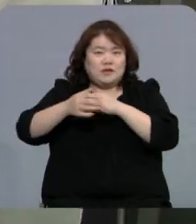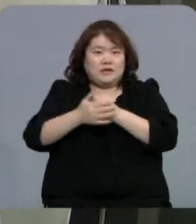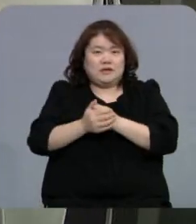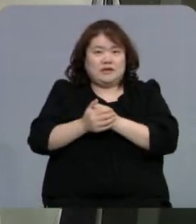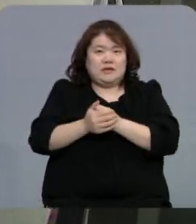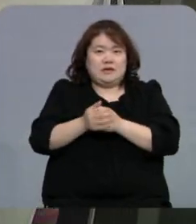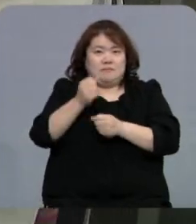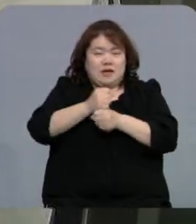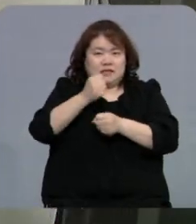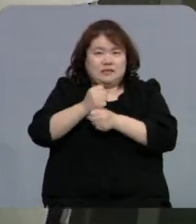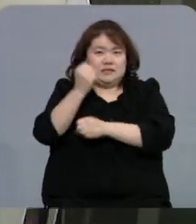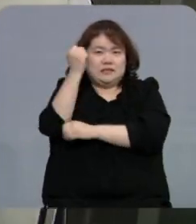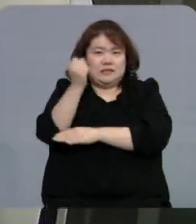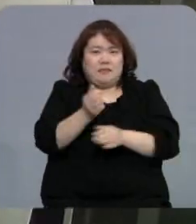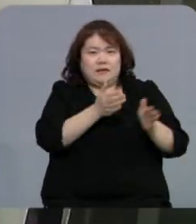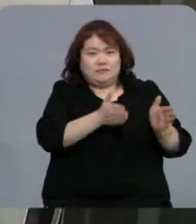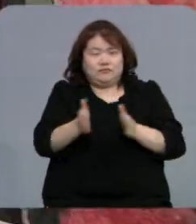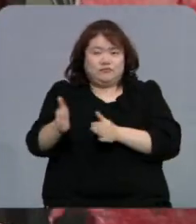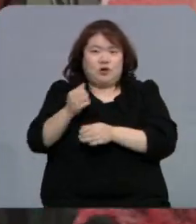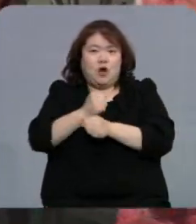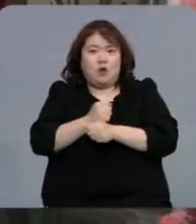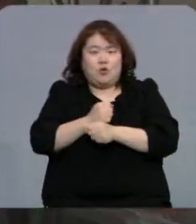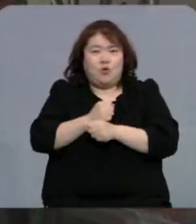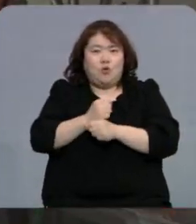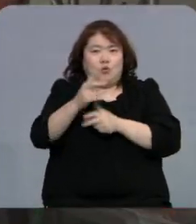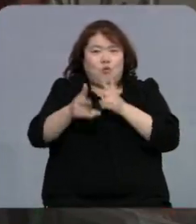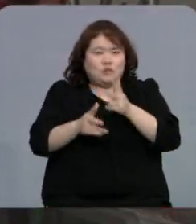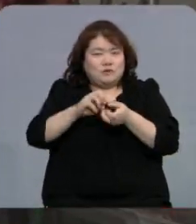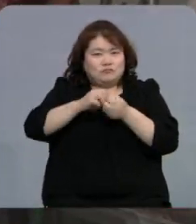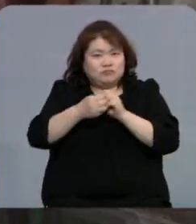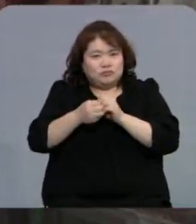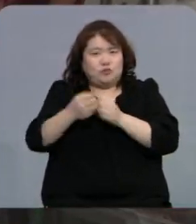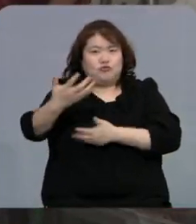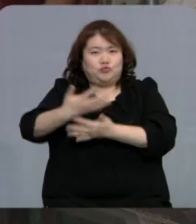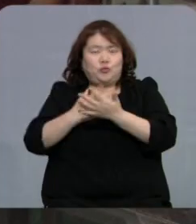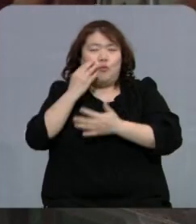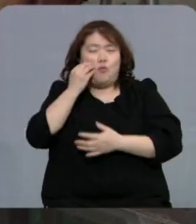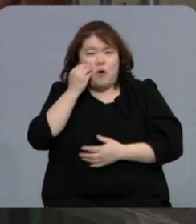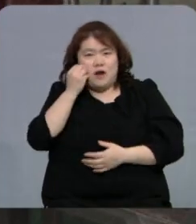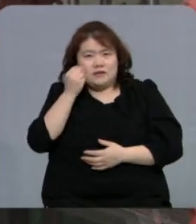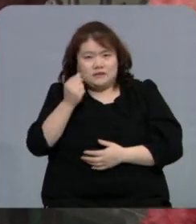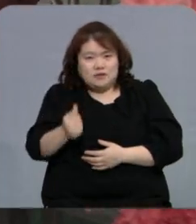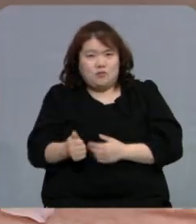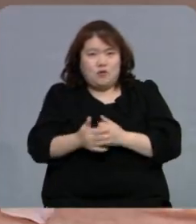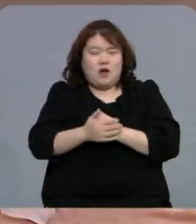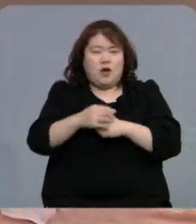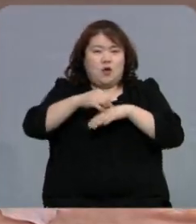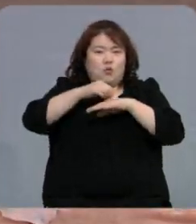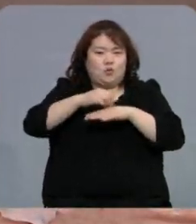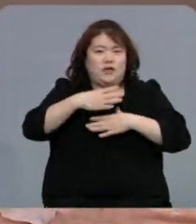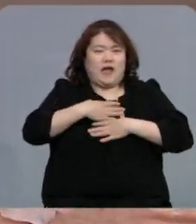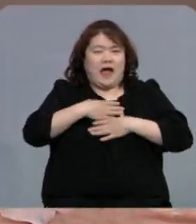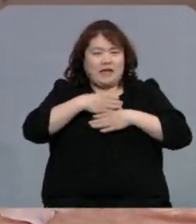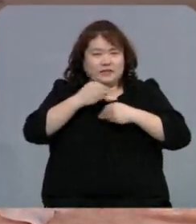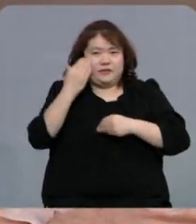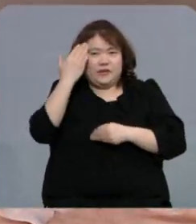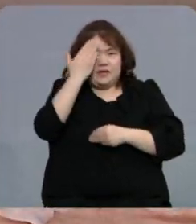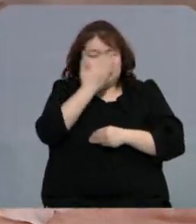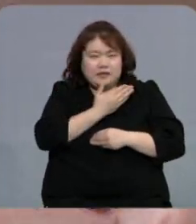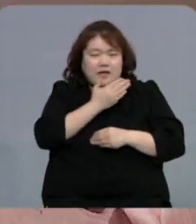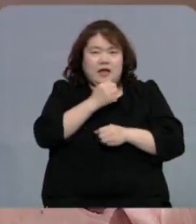생산기반 구축과 축산물 가공 기반 구축 유통 활성화, 축산물 안전 투명성